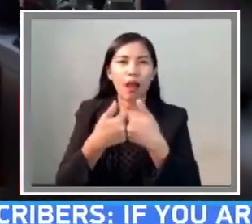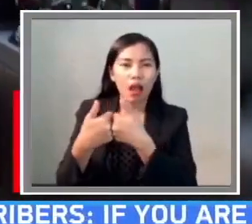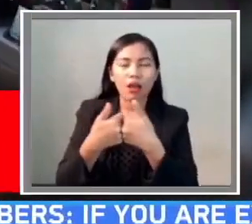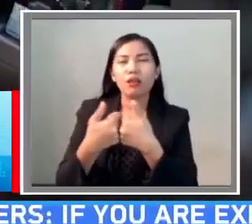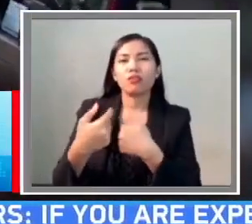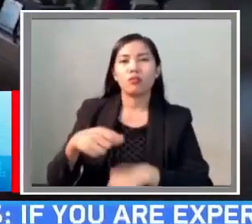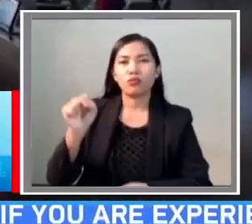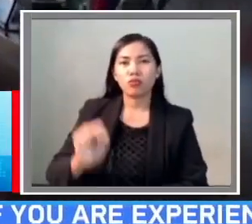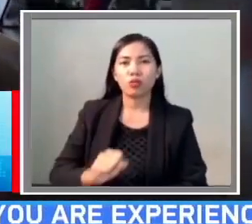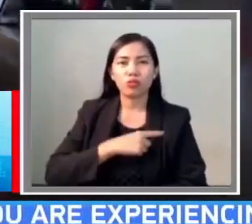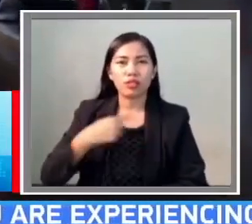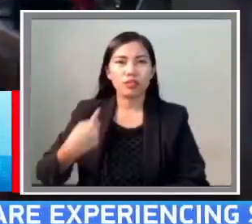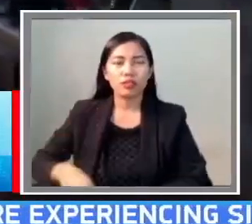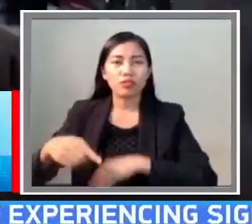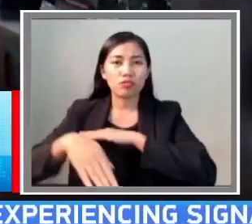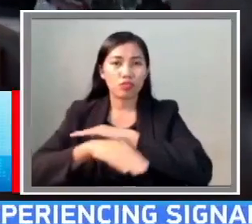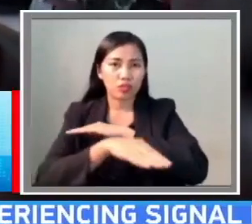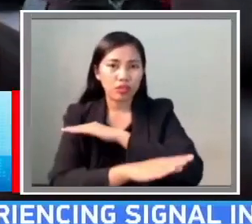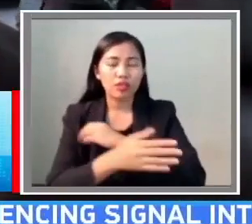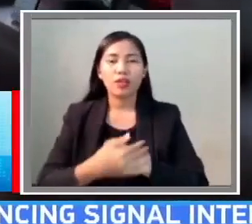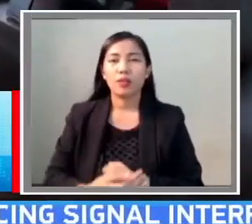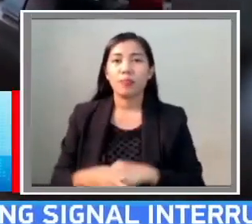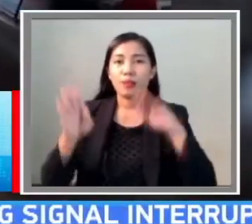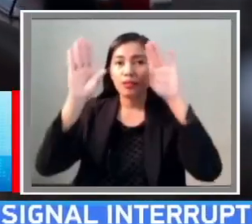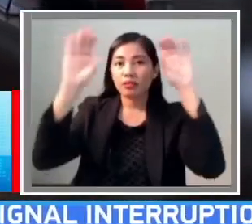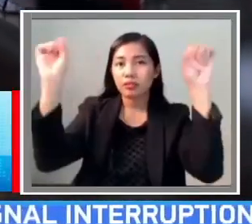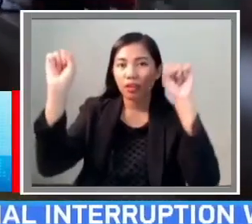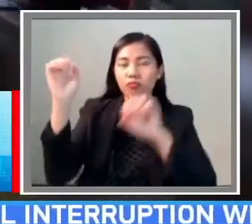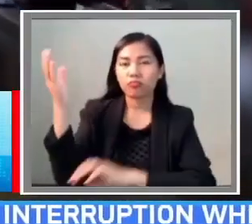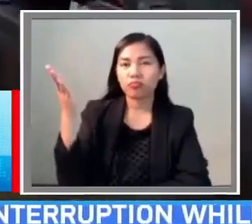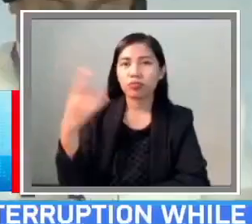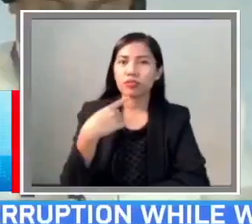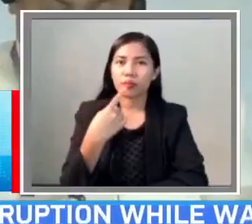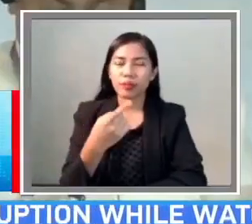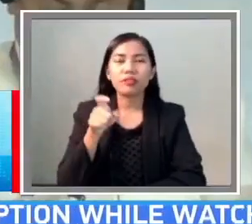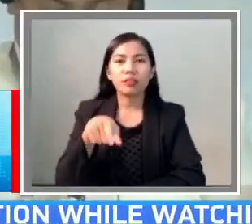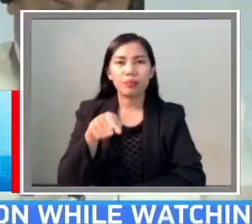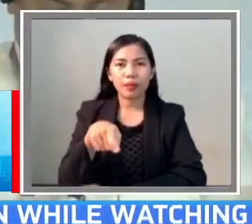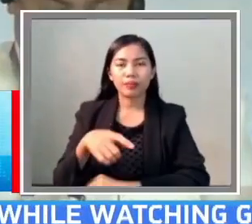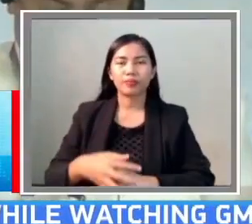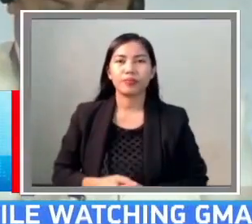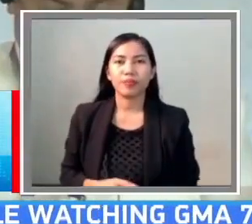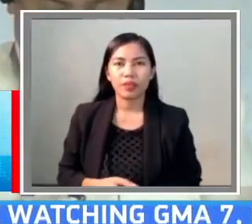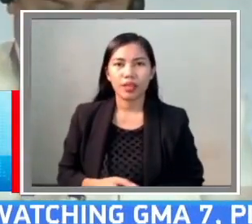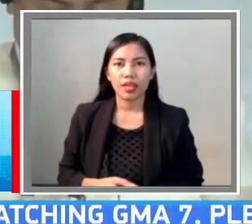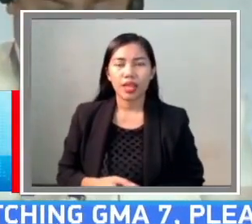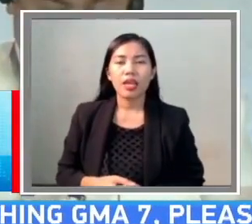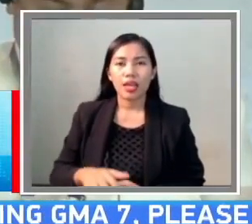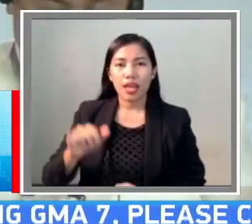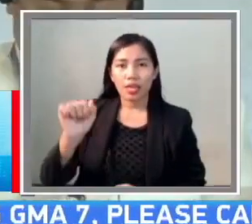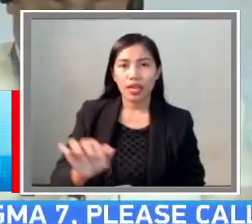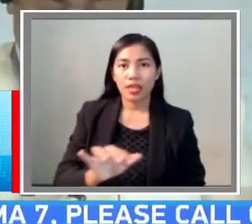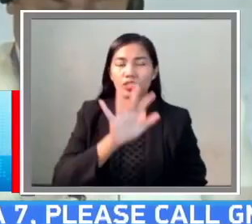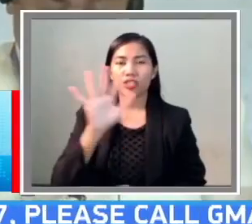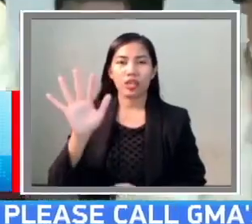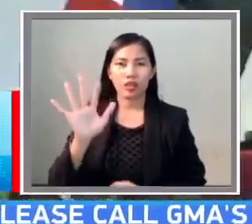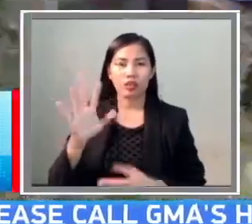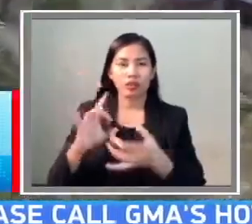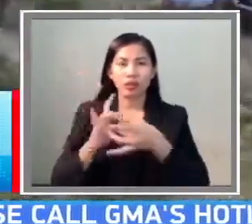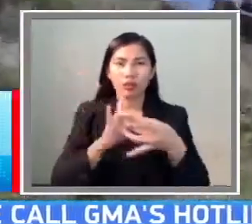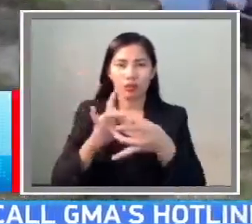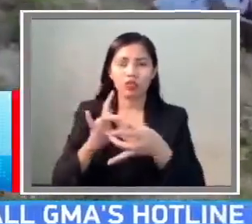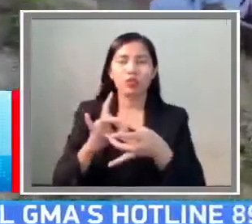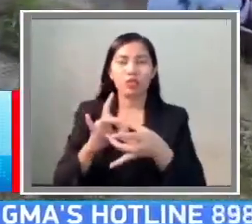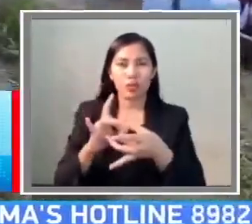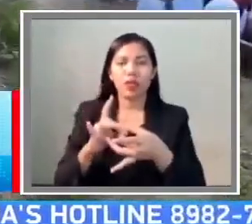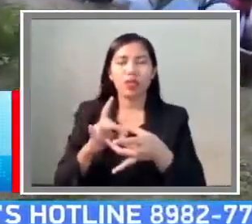youth, sinabi ng Pangulo na dapat daw ay manatiling epicentrum of growth ang Asia at mangyayari ito kung mas palalakasin ang mga kabataan.